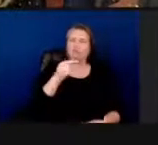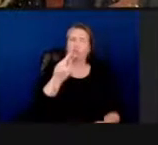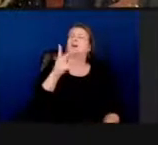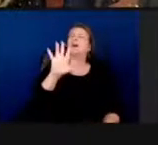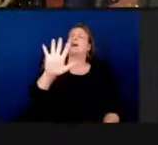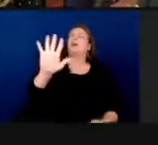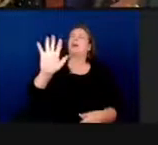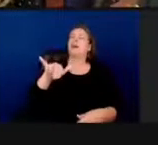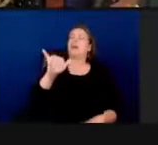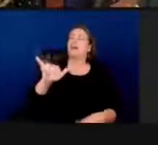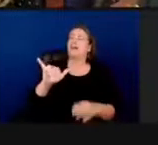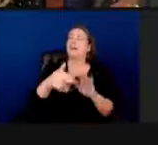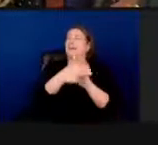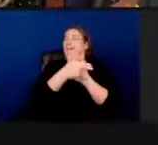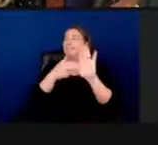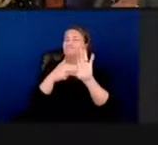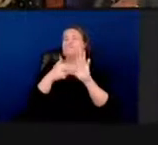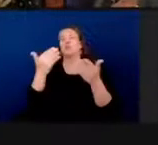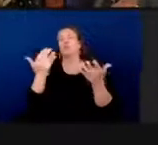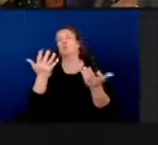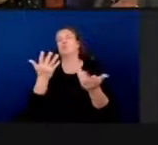wahisi kwamba ni shule yao.